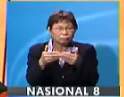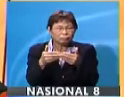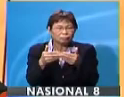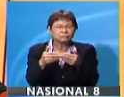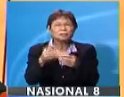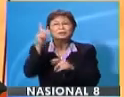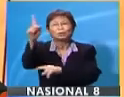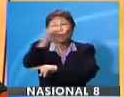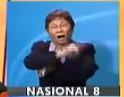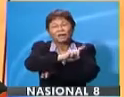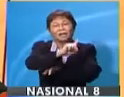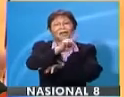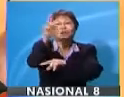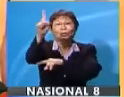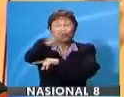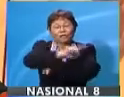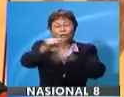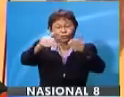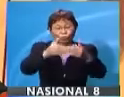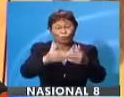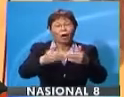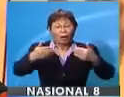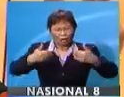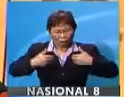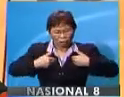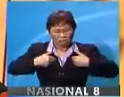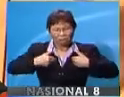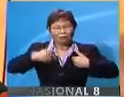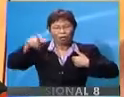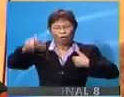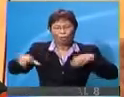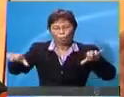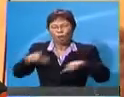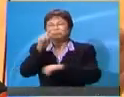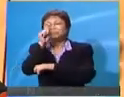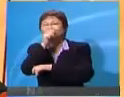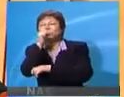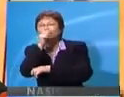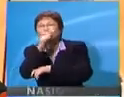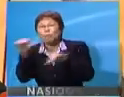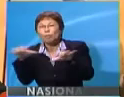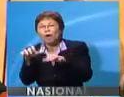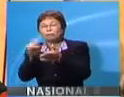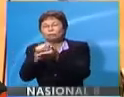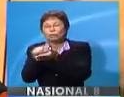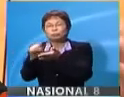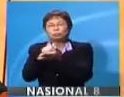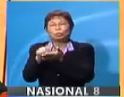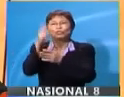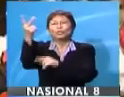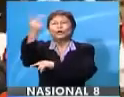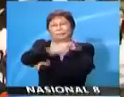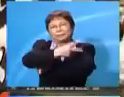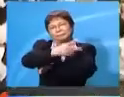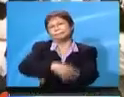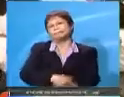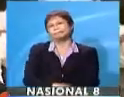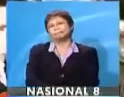satu hari misalnya, ada orang buat yang palsu, tulis dua hari.